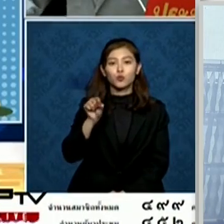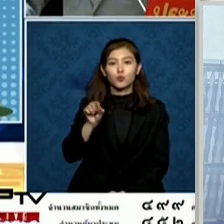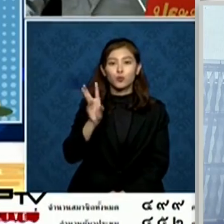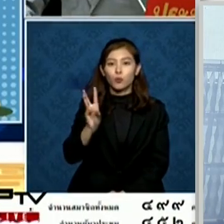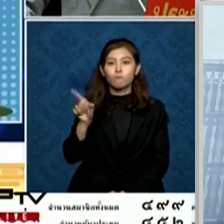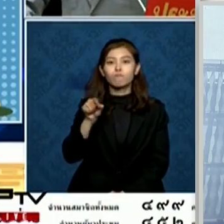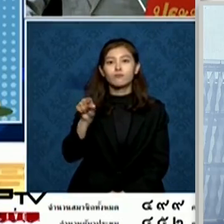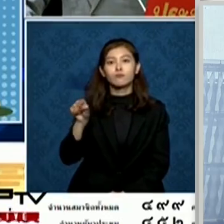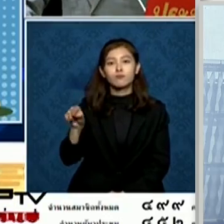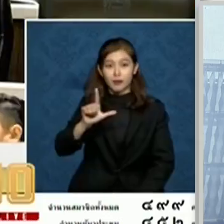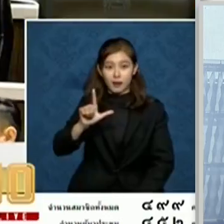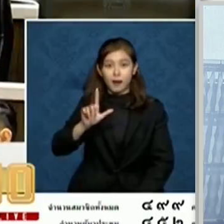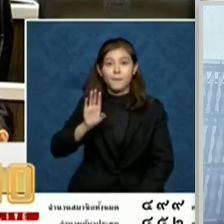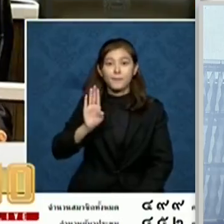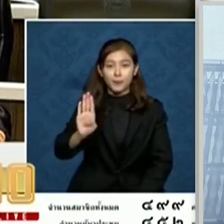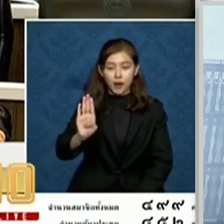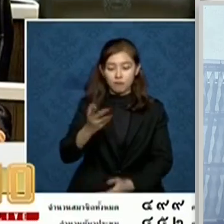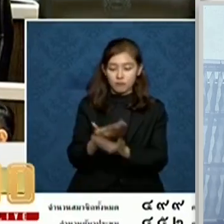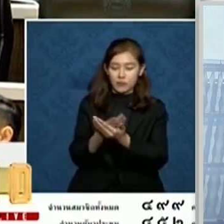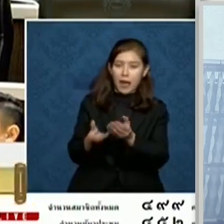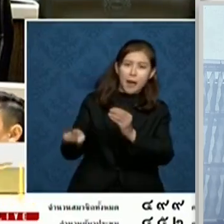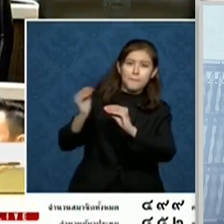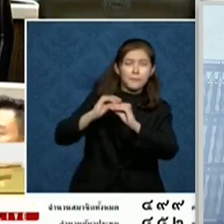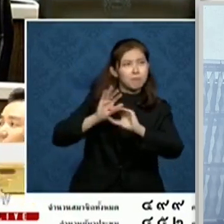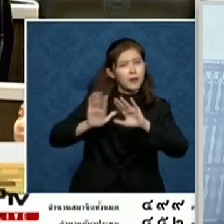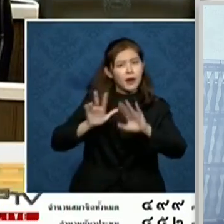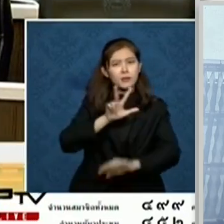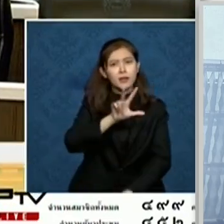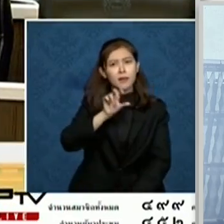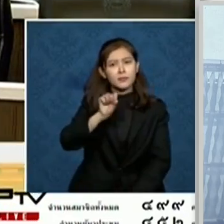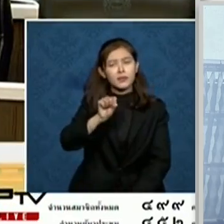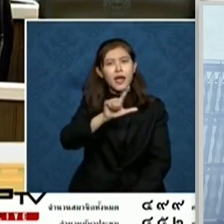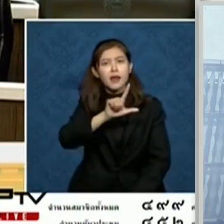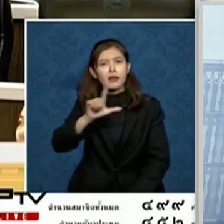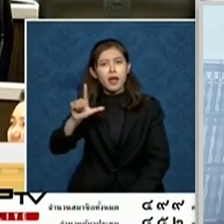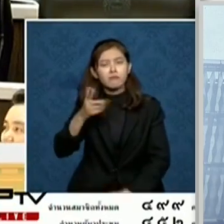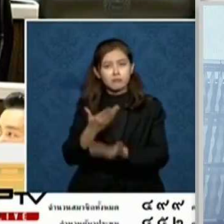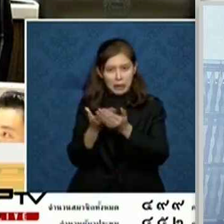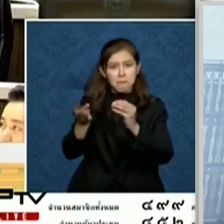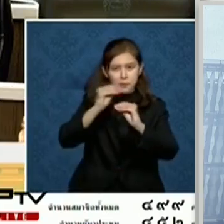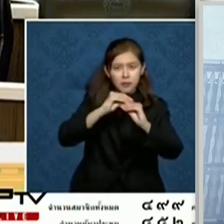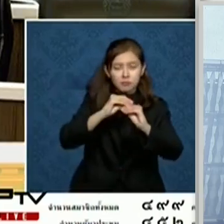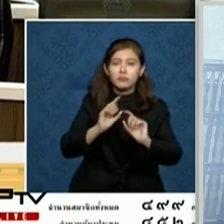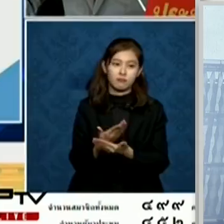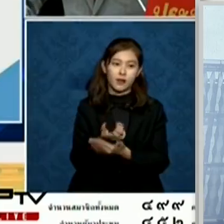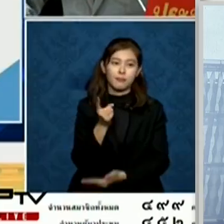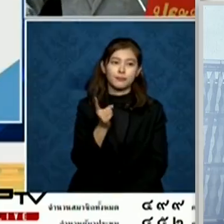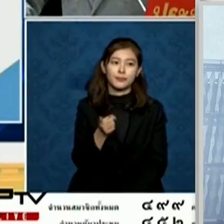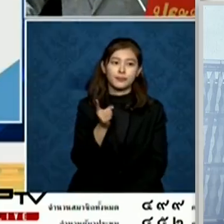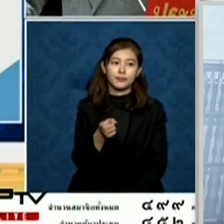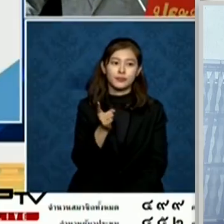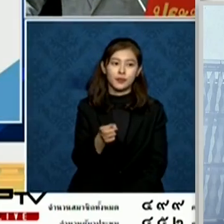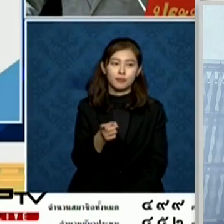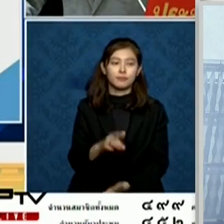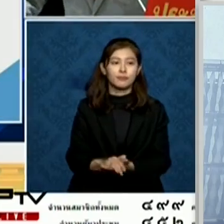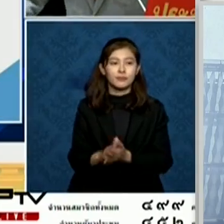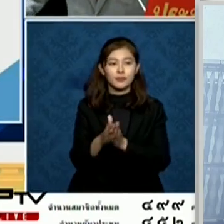เขามองว่าการแก้รัฐธรรมนูญที่รัฐบาลเคยให้คำมั่นสัญญาว่าจะเป็นนโยบายเร่งด่วนเนี่ยมันเร่งที่การประชุมครมนัดแรกอันนั้น